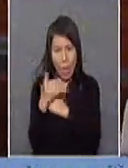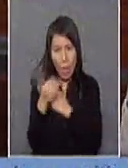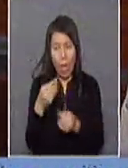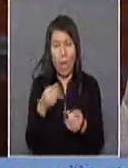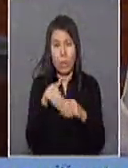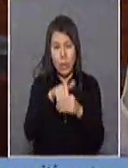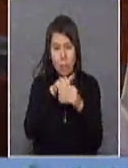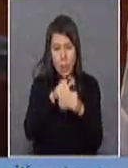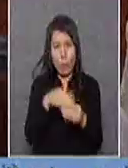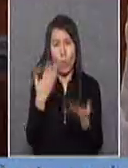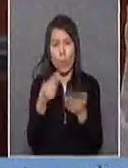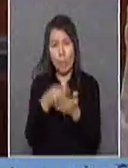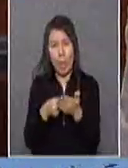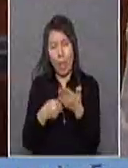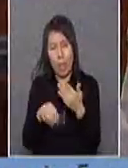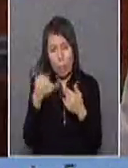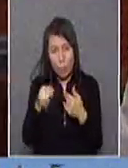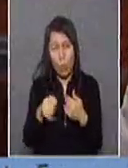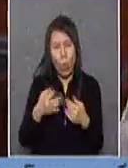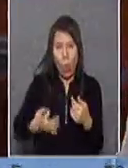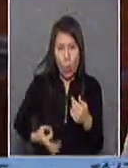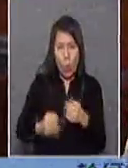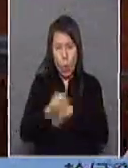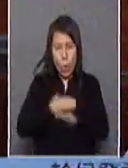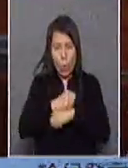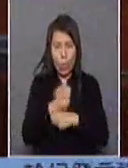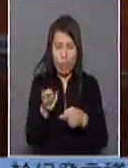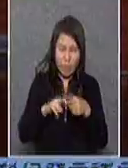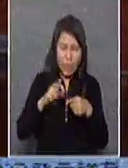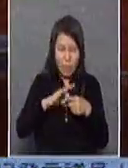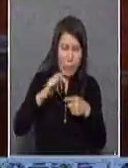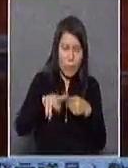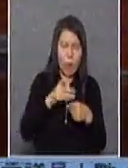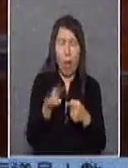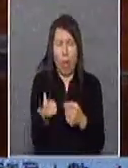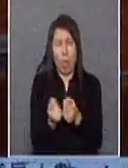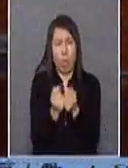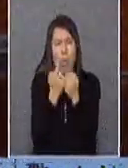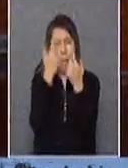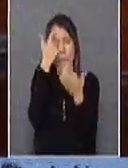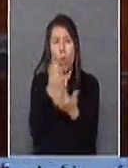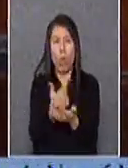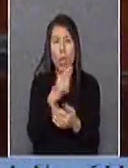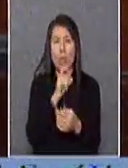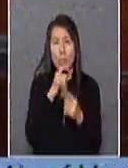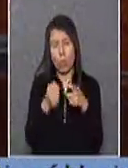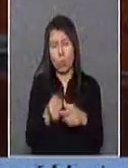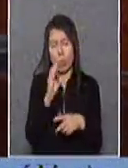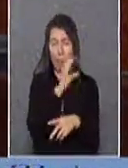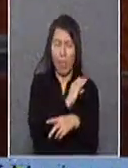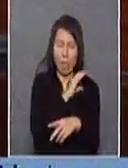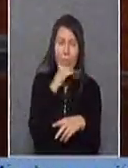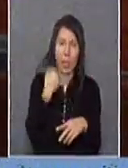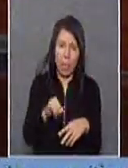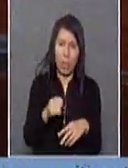即係勞保個價錢咧係升三倍四倍嘅，有啲係升即係個倍數咧，係令到啲公司係承擔唔到嗰個嘅即係